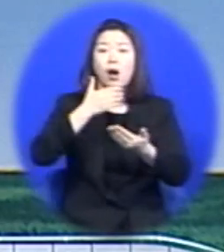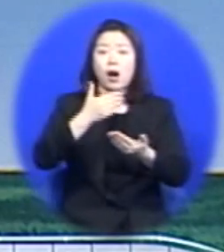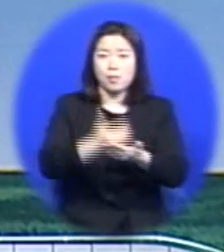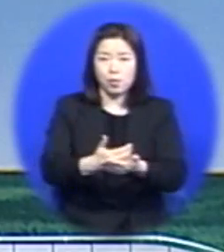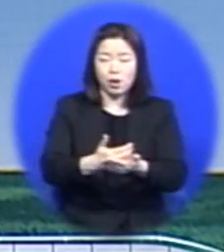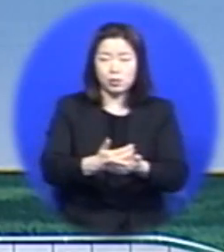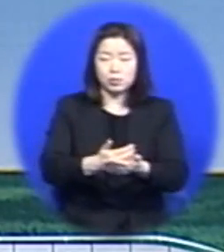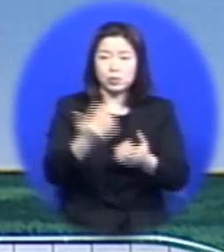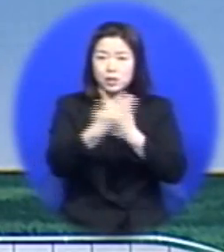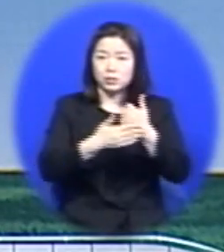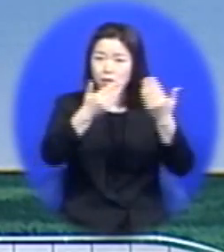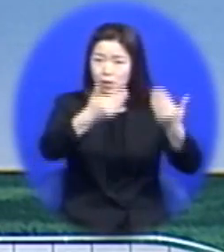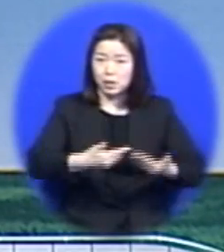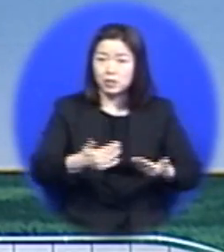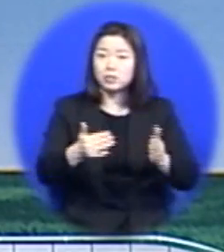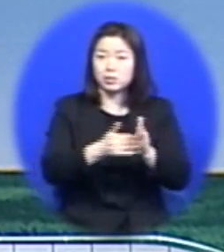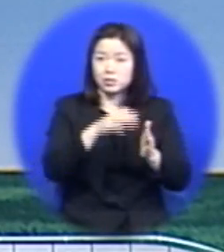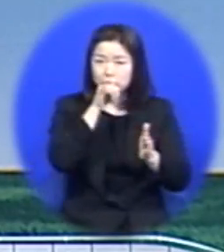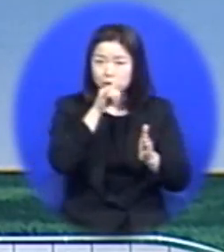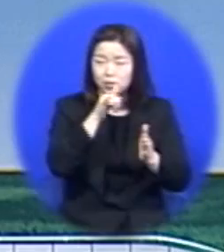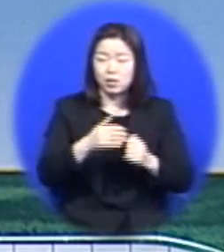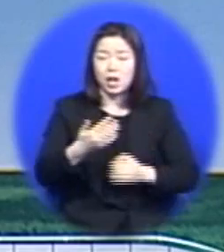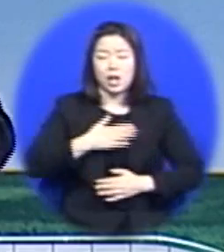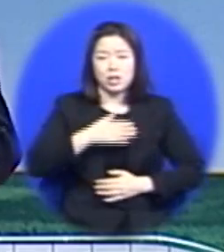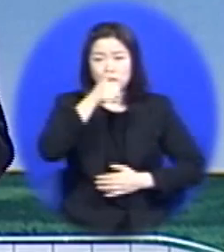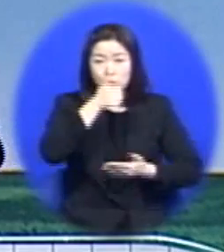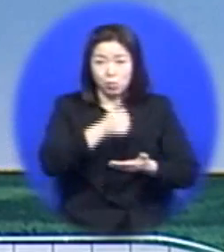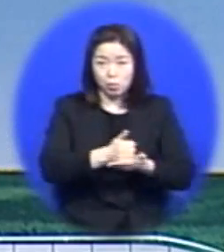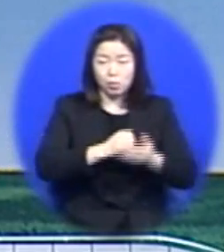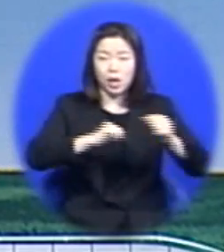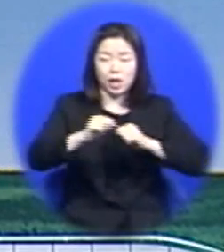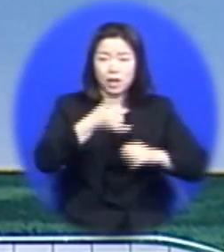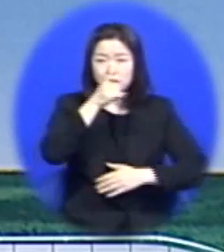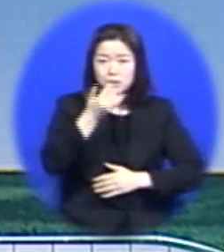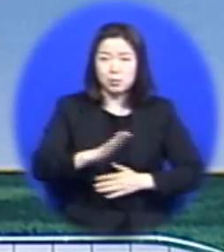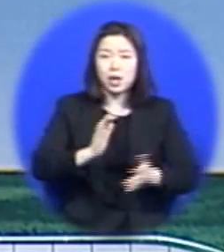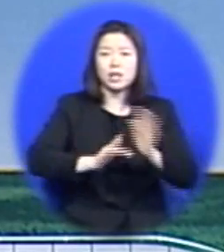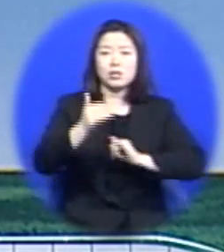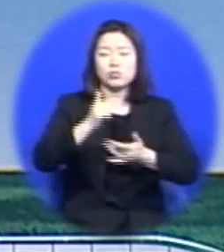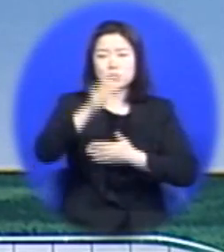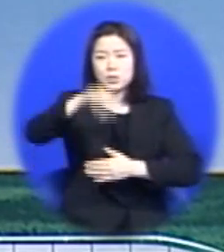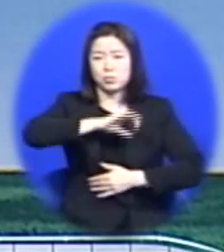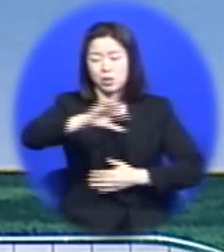그리고 은혜를 받았습니다. 죄는 내가 지었는데 예수님이 십자가에 죽으셨습니다.